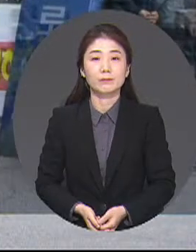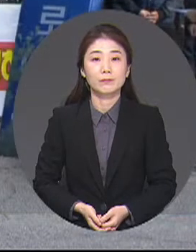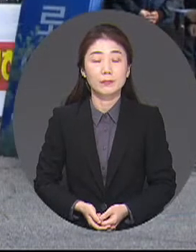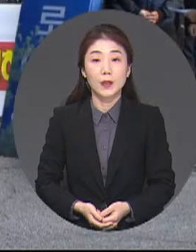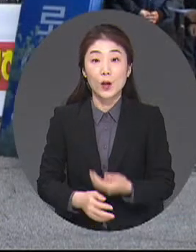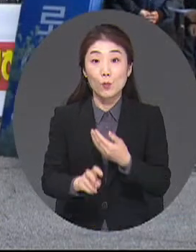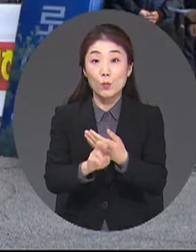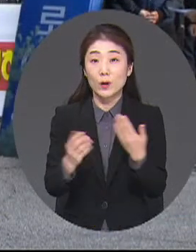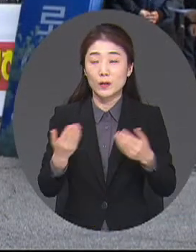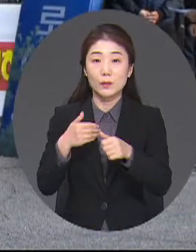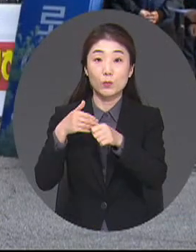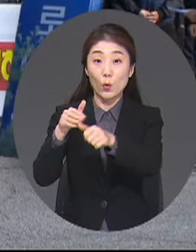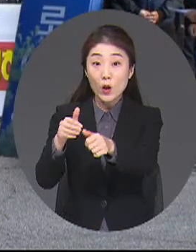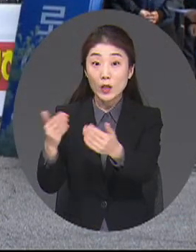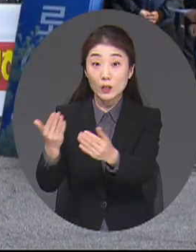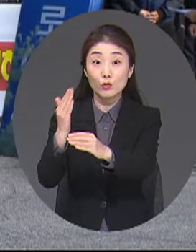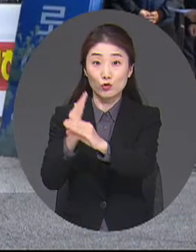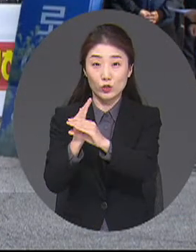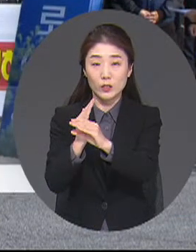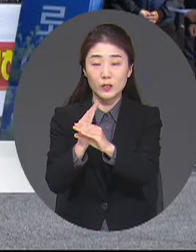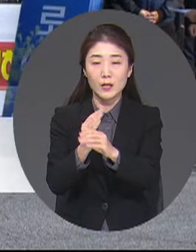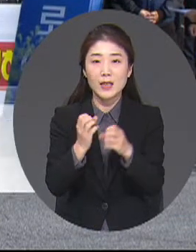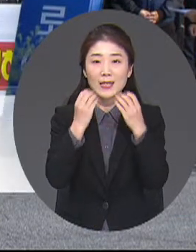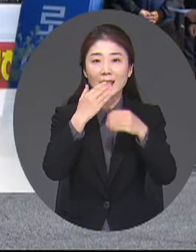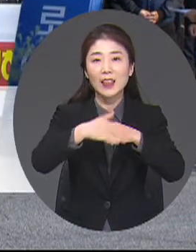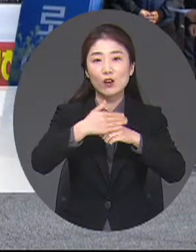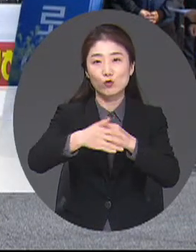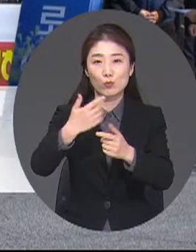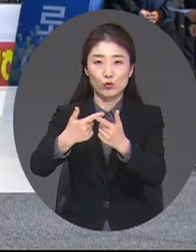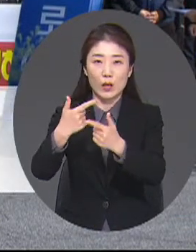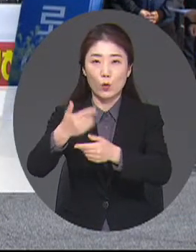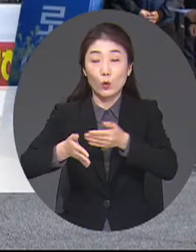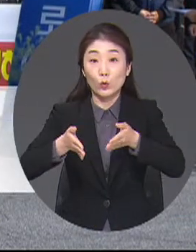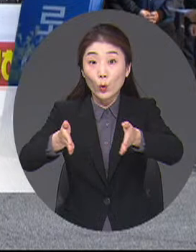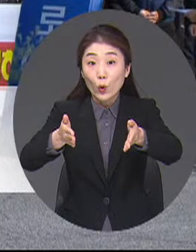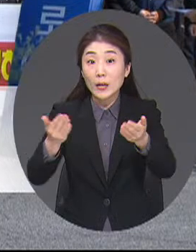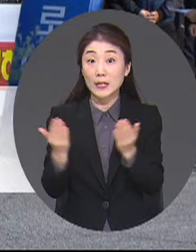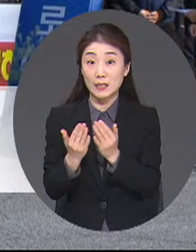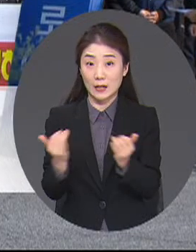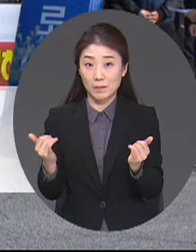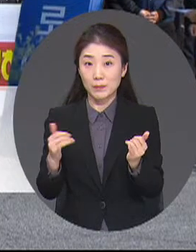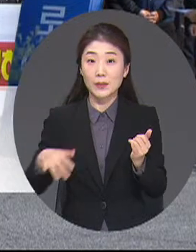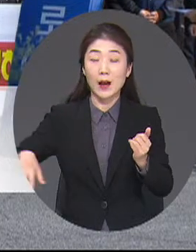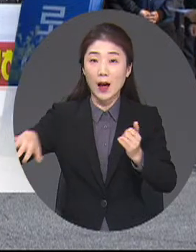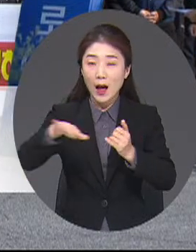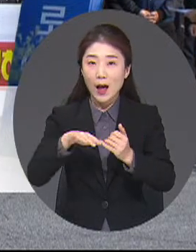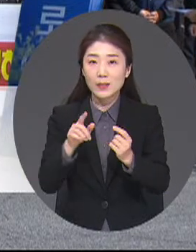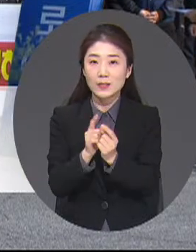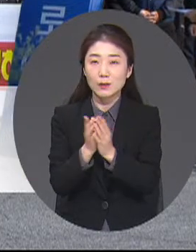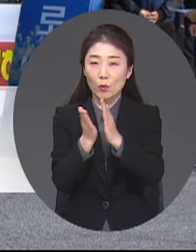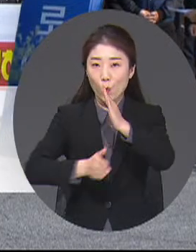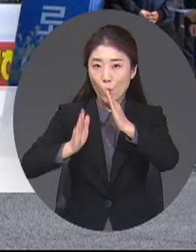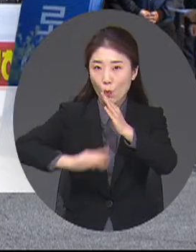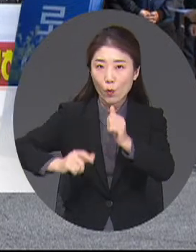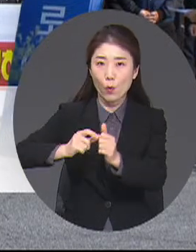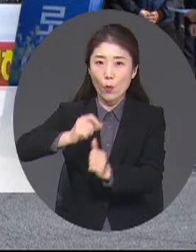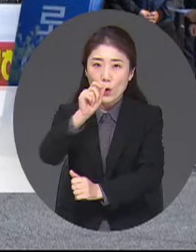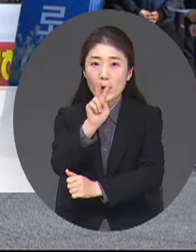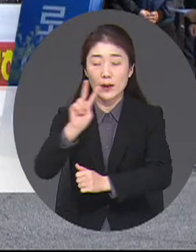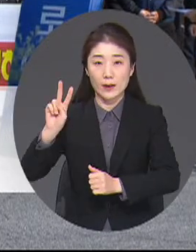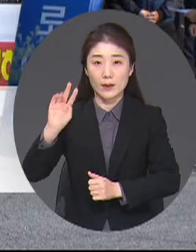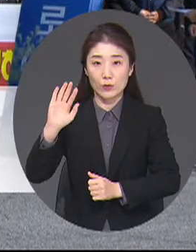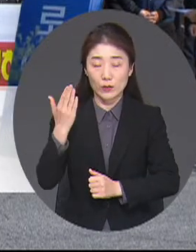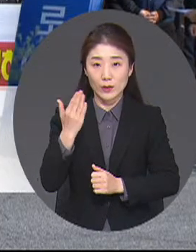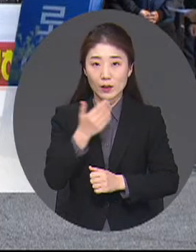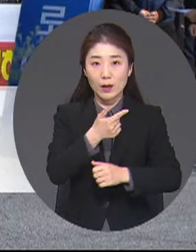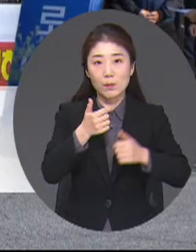불법 파견 형태로 근무하던 신대구 부산 고속도로 요금 수납원 등의 노동자를 직접 고용해야 한다는 최종 판결이